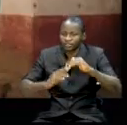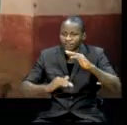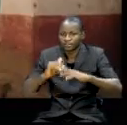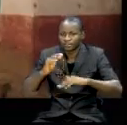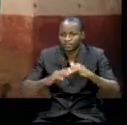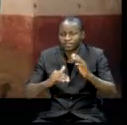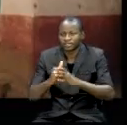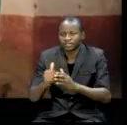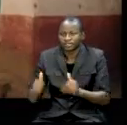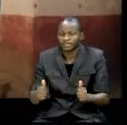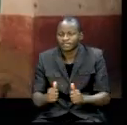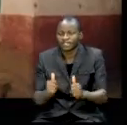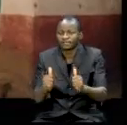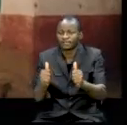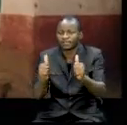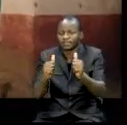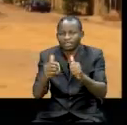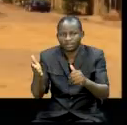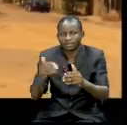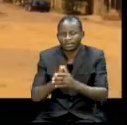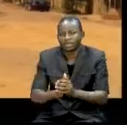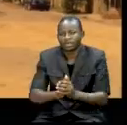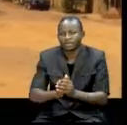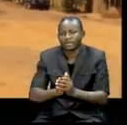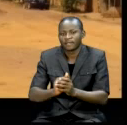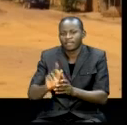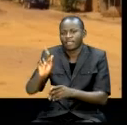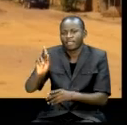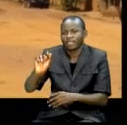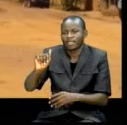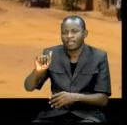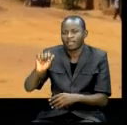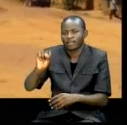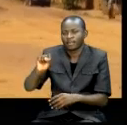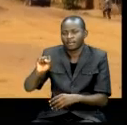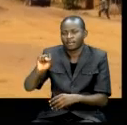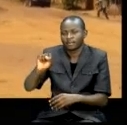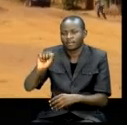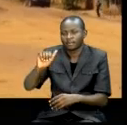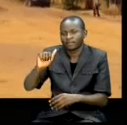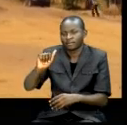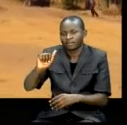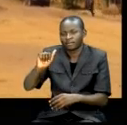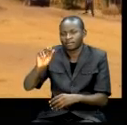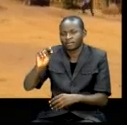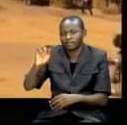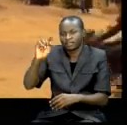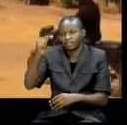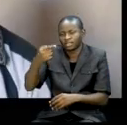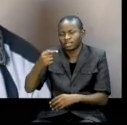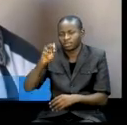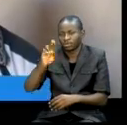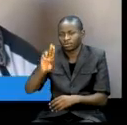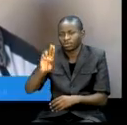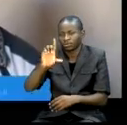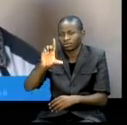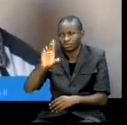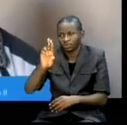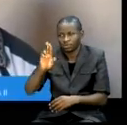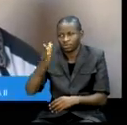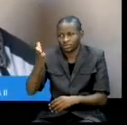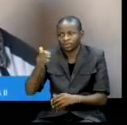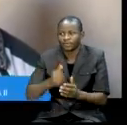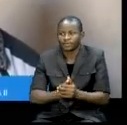érigé sur la servitude publique, subira aussi le même sort pour ainsi aérer cette avenue. Pour le problème de notre